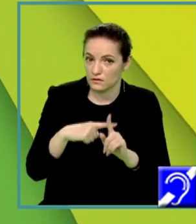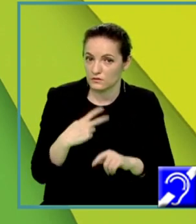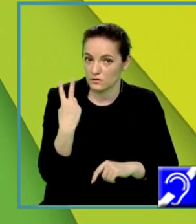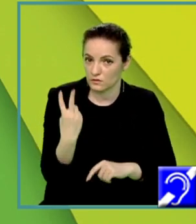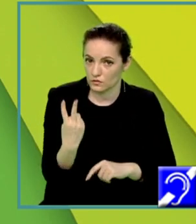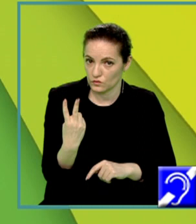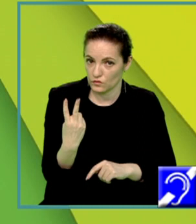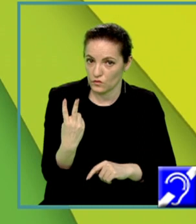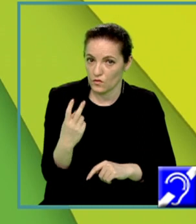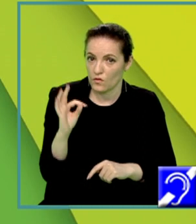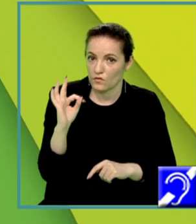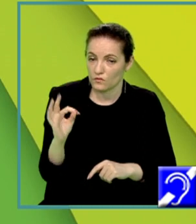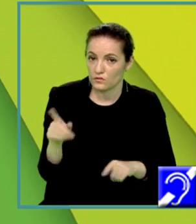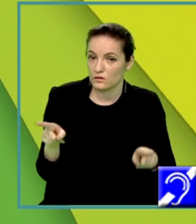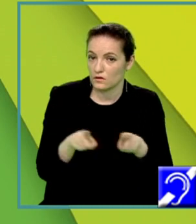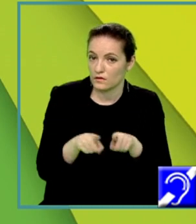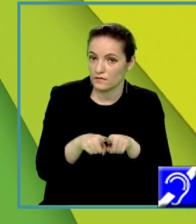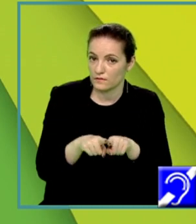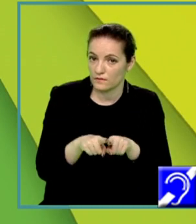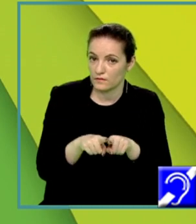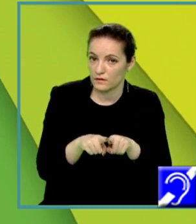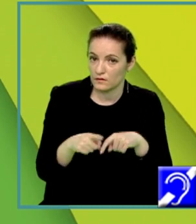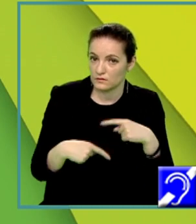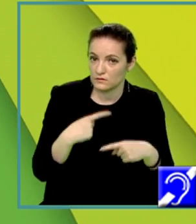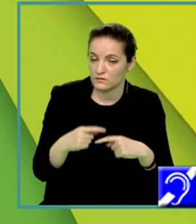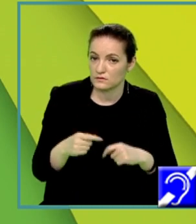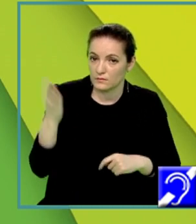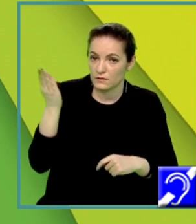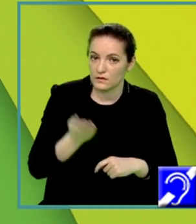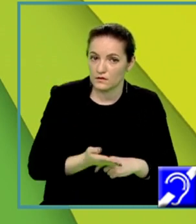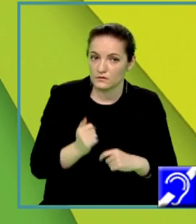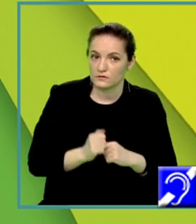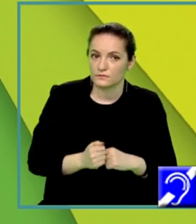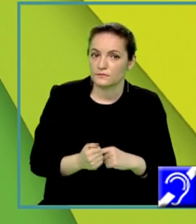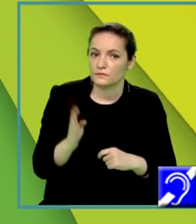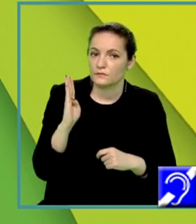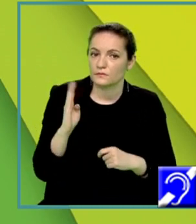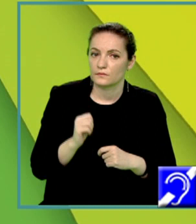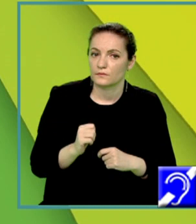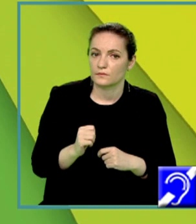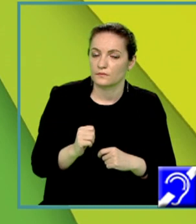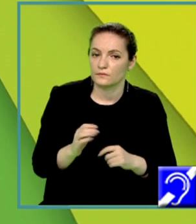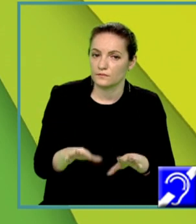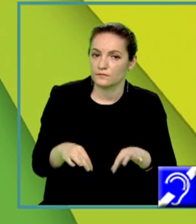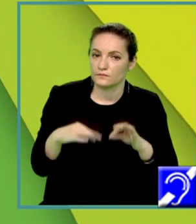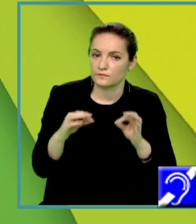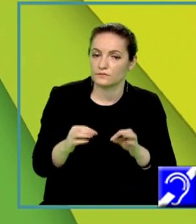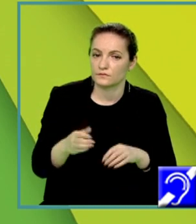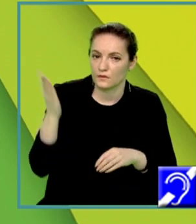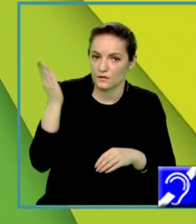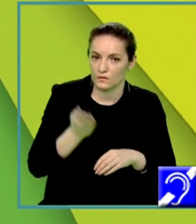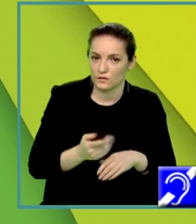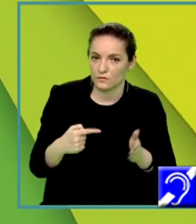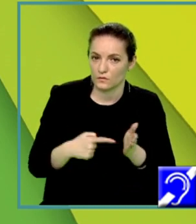același sistem de axe de coordonate, la punctul B să determinăm coordonatele punctului de intersecție